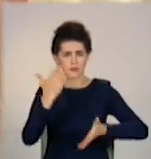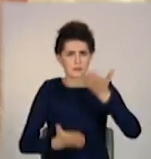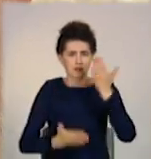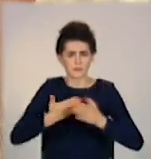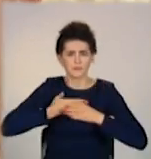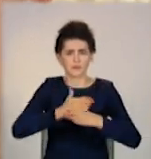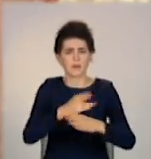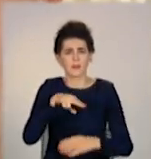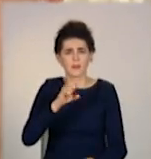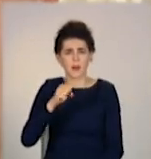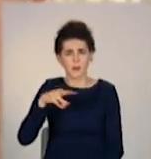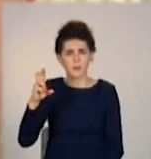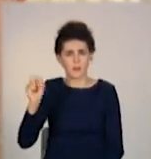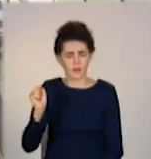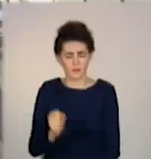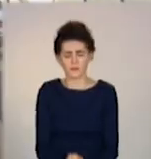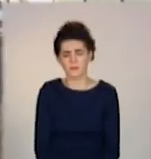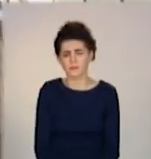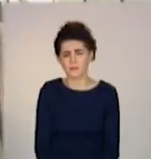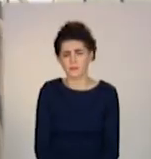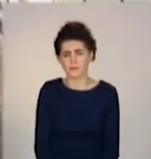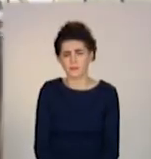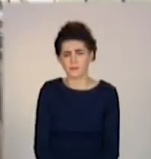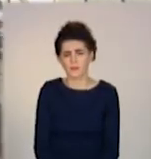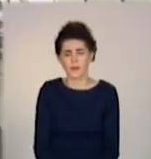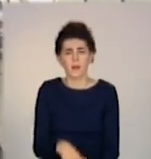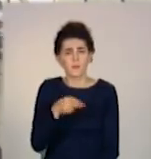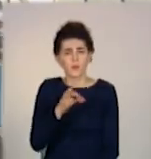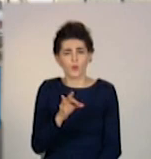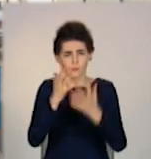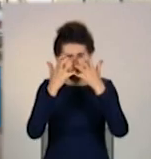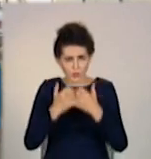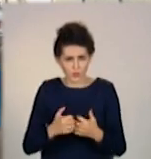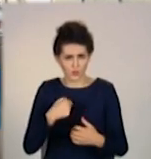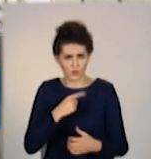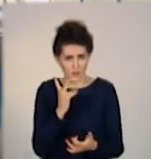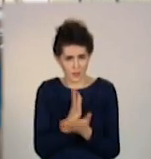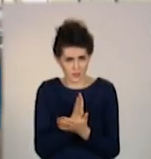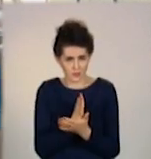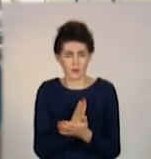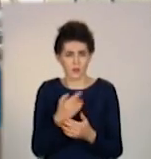місцевому відділі цивільного захисту. По розрахунках, які у нас маються,